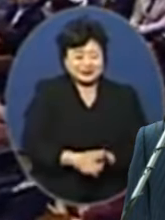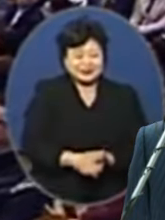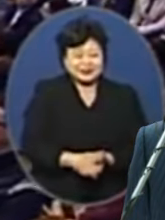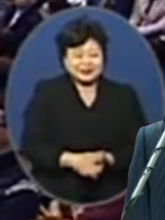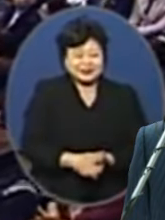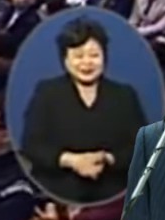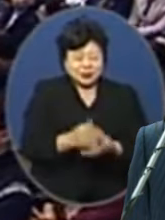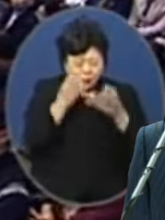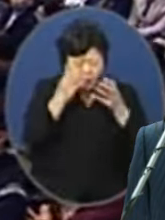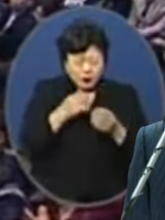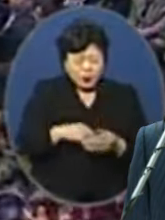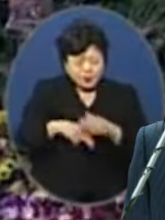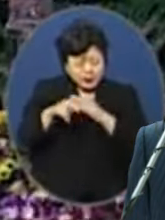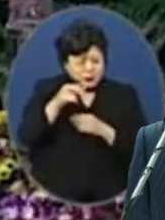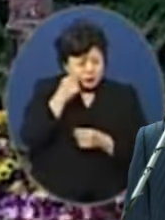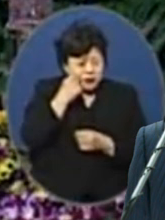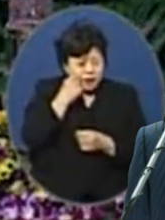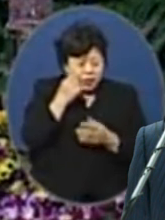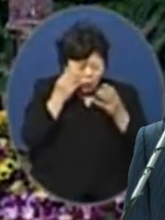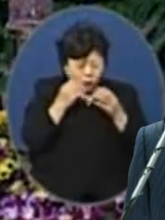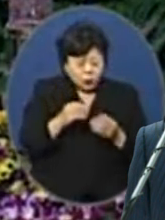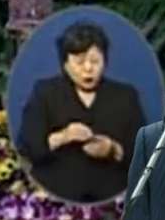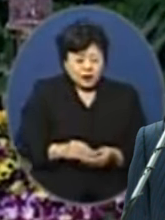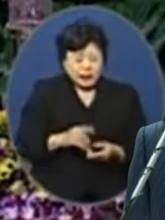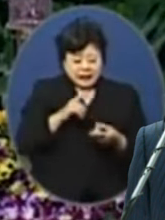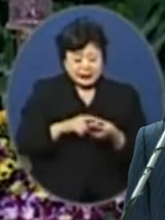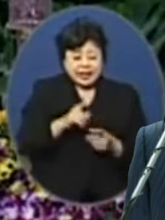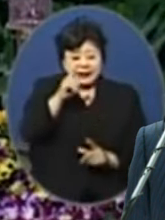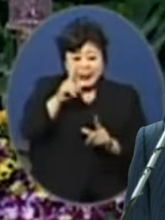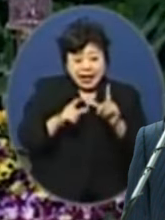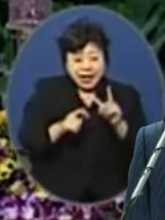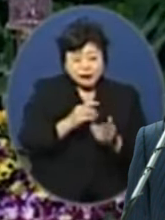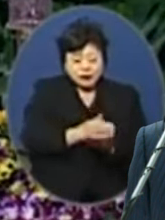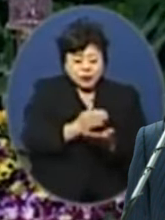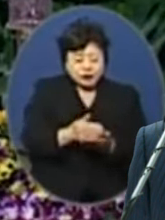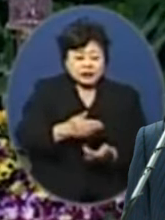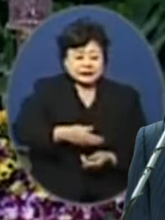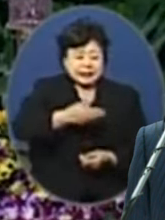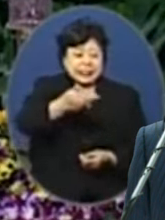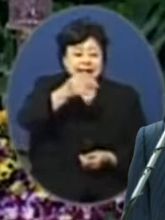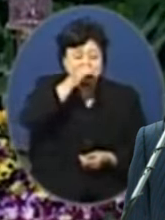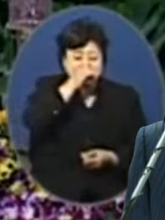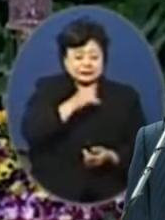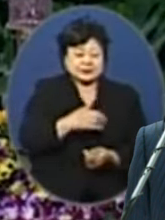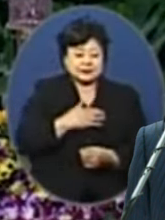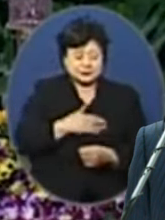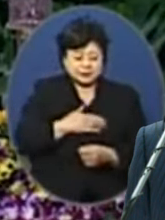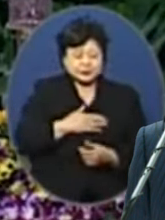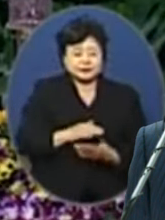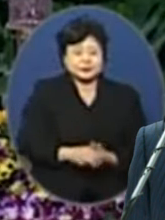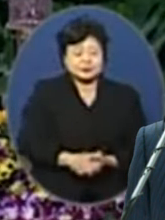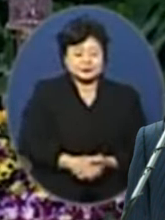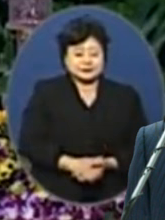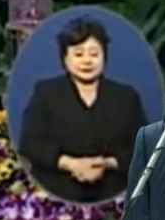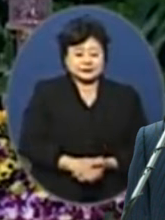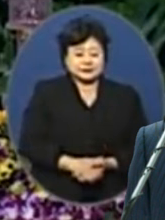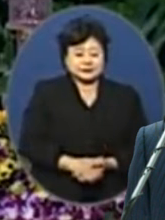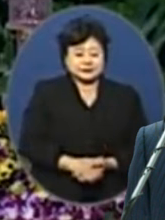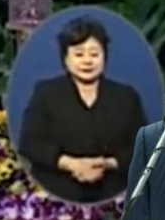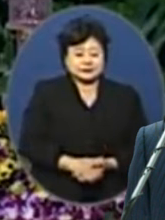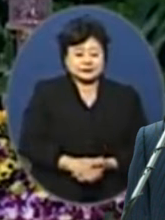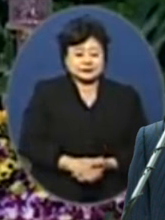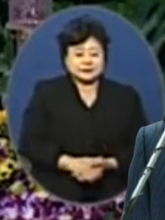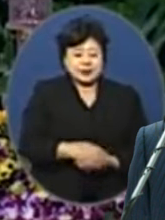아멘은 피 없나 고난을 대하는 태도는 여러 단계가 있다는 것을 우리가 알아보았습니다